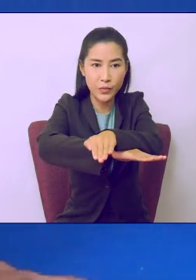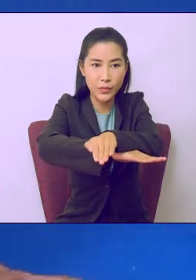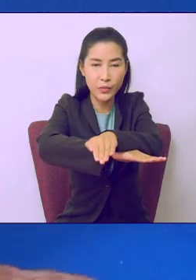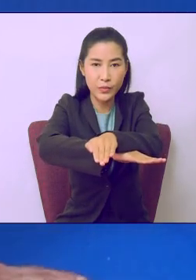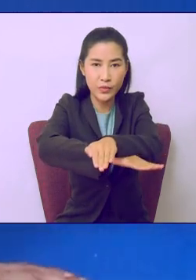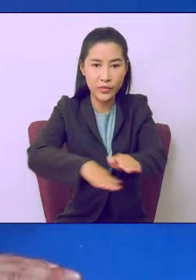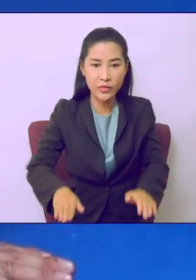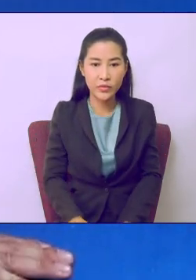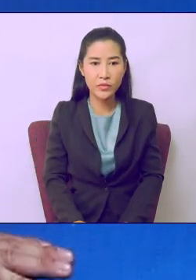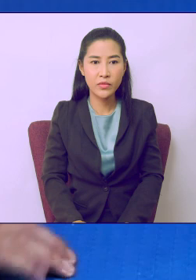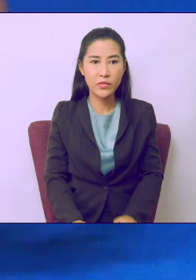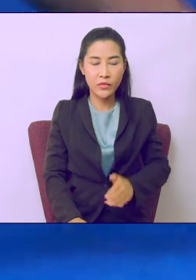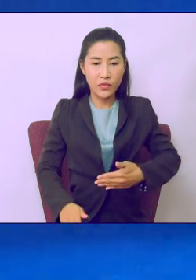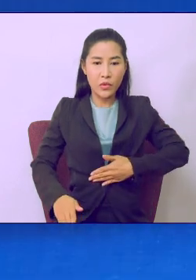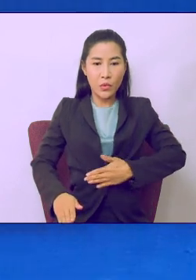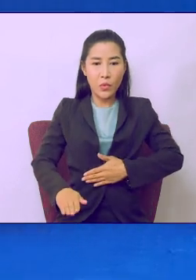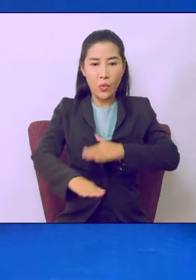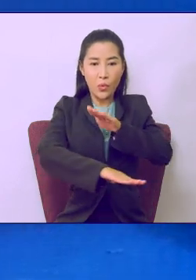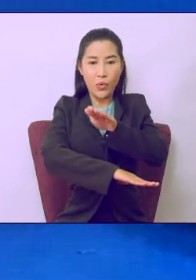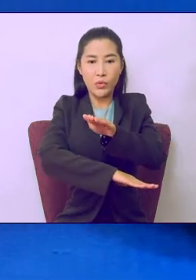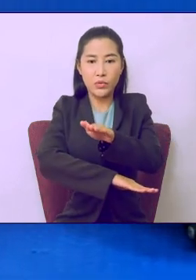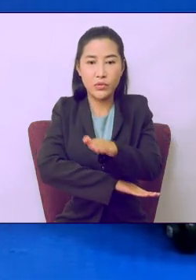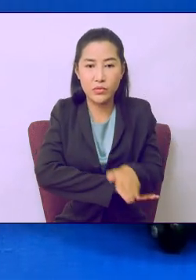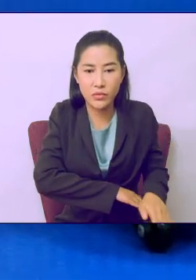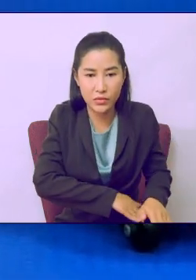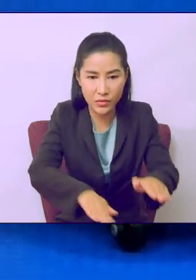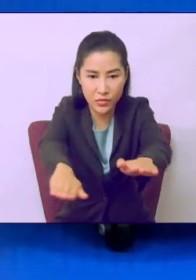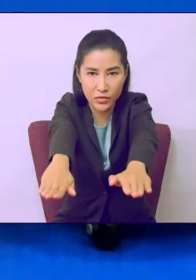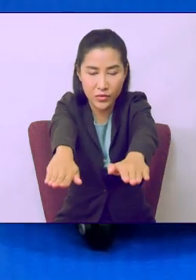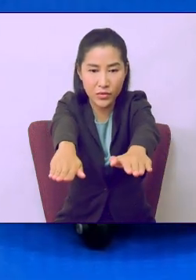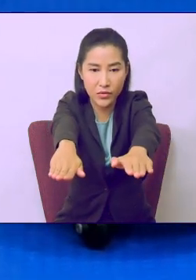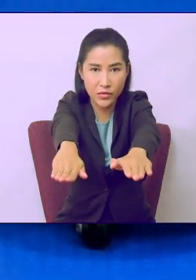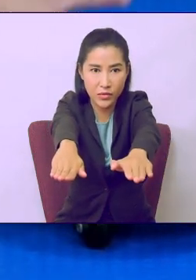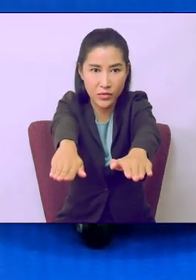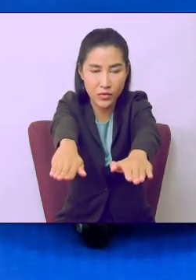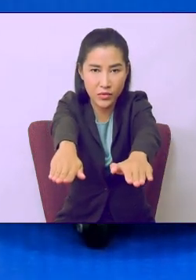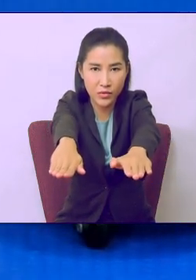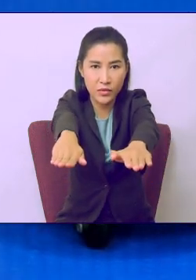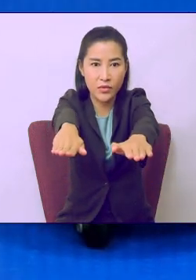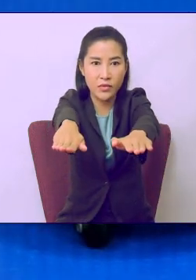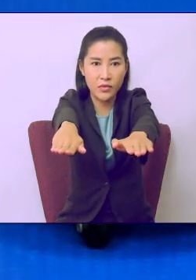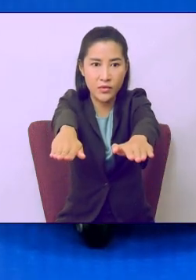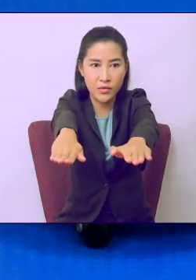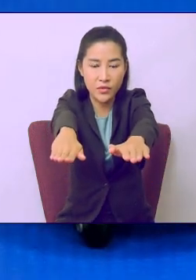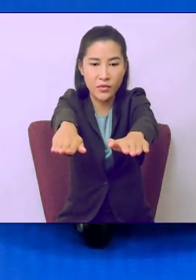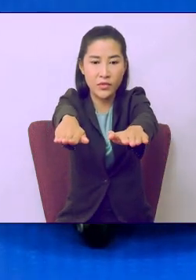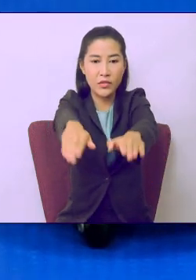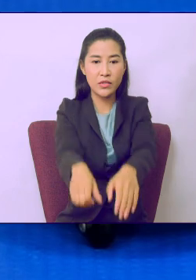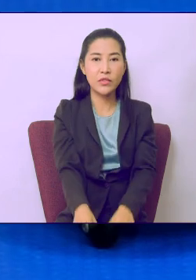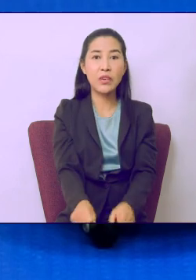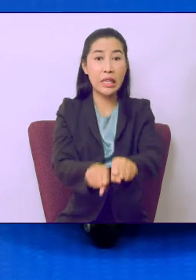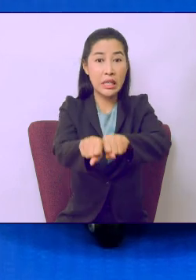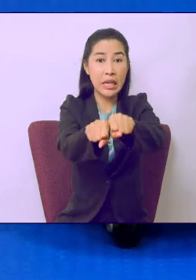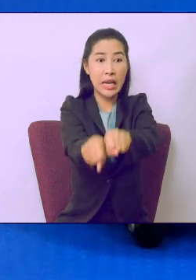นะครับให้น้องวางท้องนะครับยกแขนก็ได้อย่างเดียวเนี่ยครับอันนี้ก็จะฝึกนะครับหรือว่ายกขาที